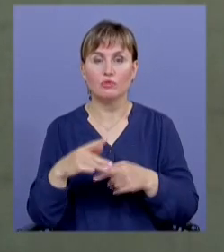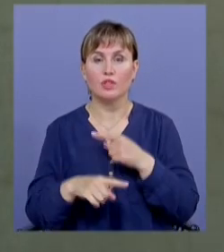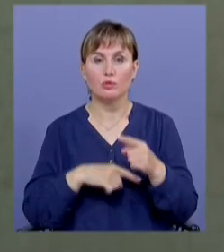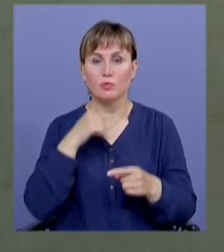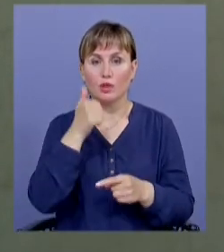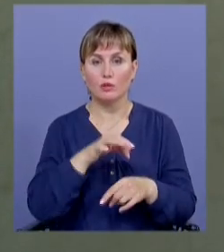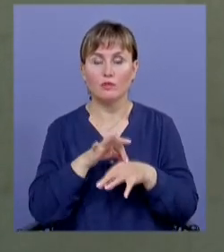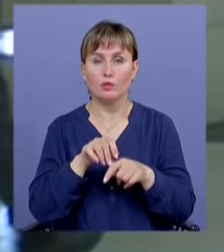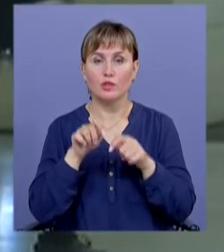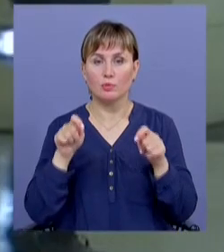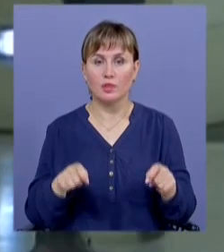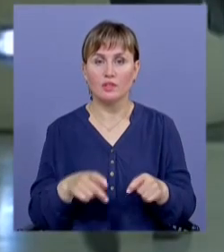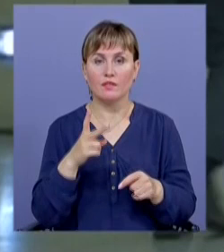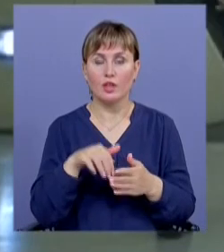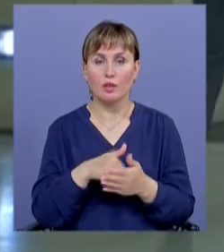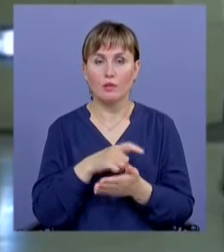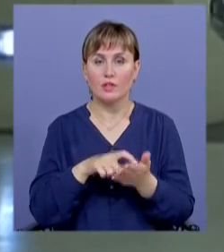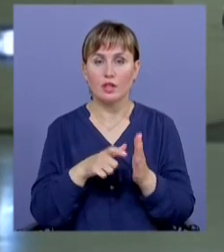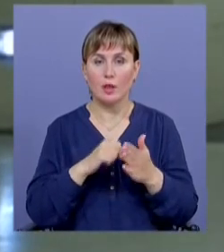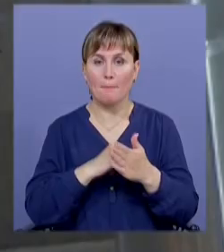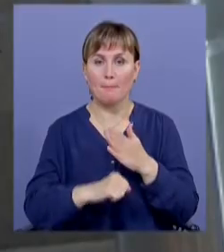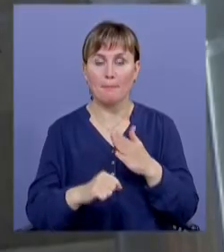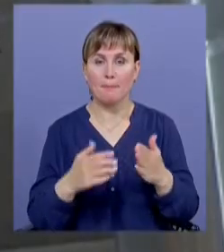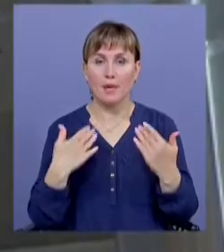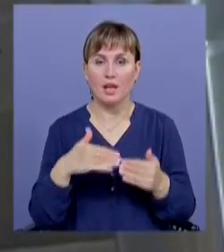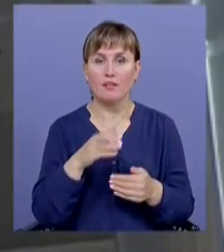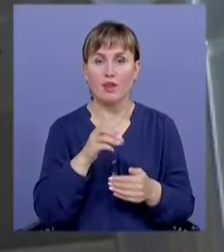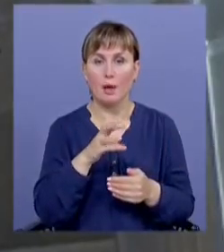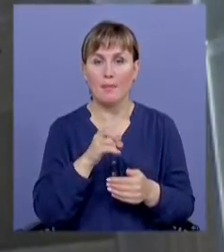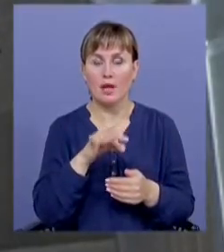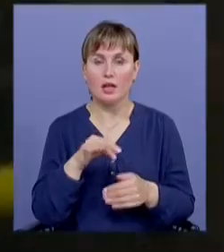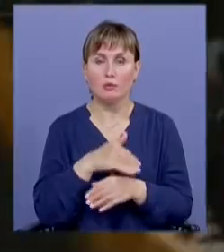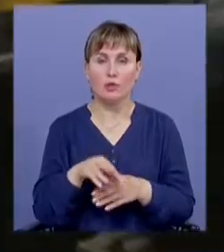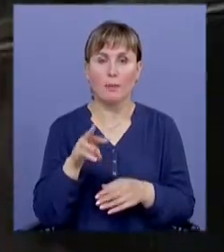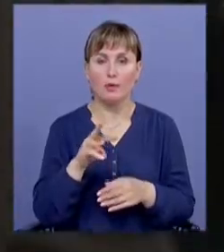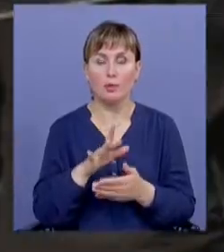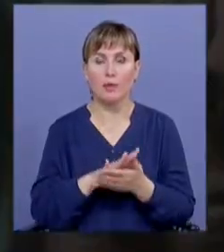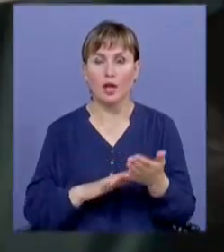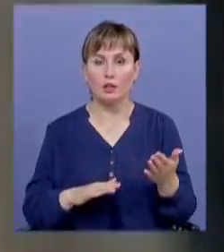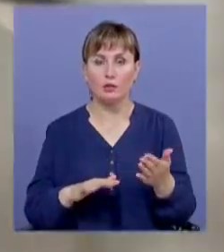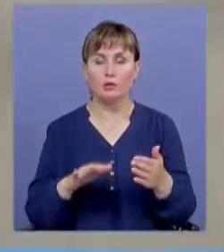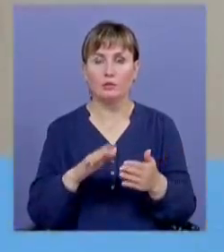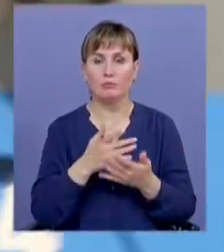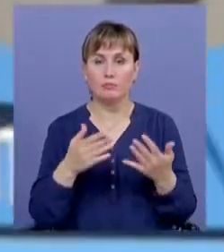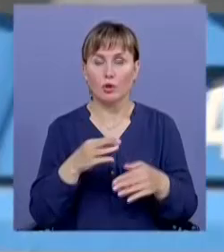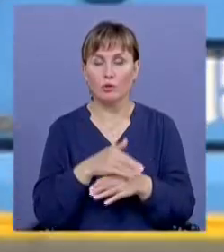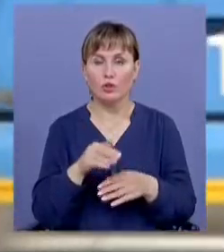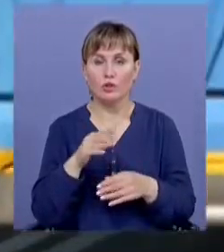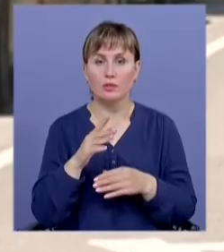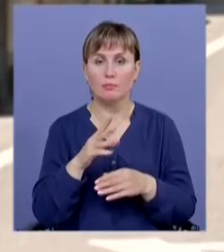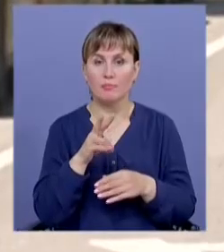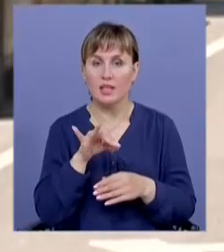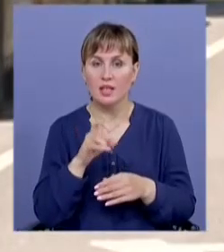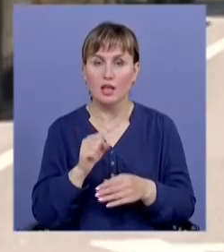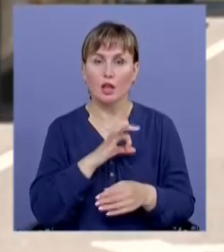году введут в эксплуатацию 2 новые станции метро у парка «Фэмили» и на улице Мумышлы. Продолжат строительство линии БРТ по улицам Жельтоксан,